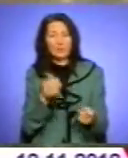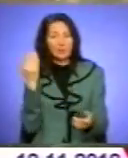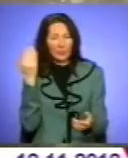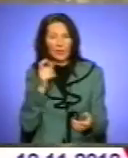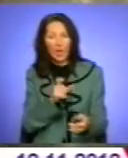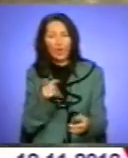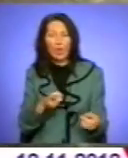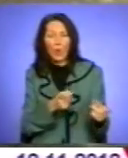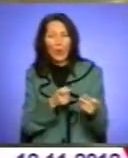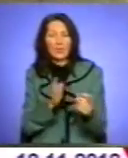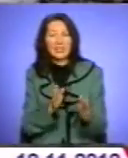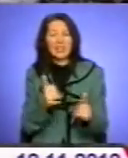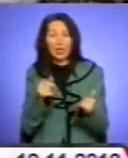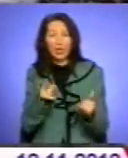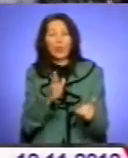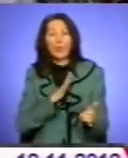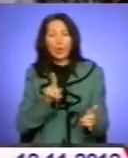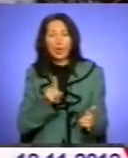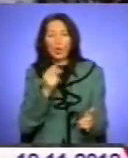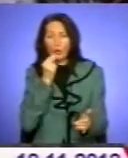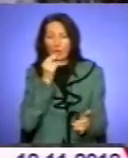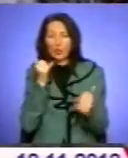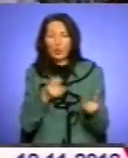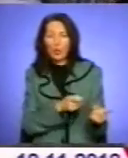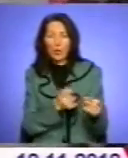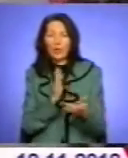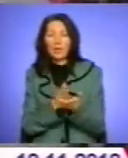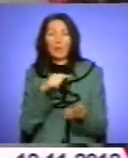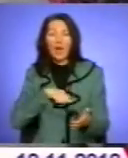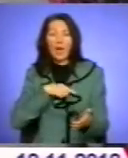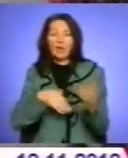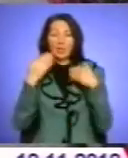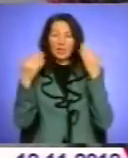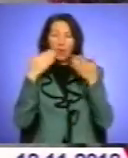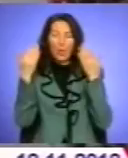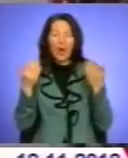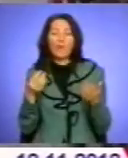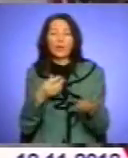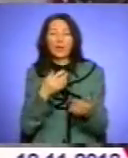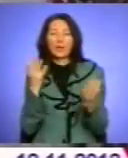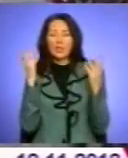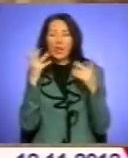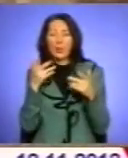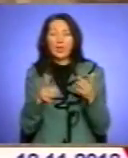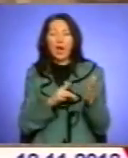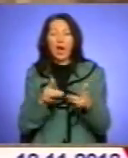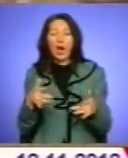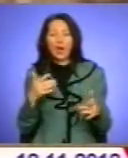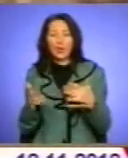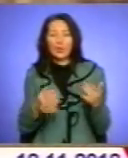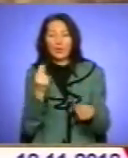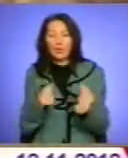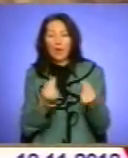того, щоб їм було чим харчуватися, то нині полювання має характер забави, захоплення, розваги. Це засіб підняти